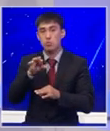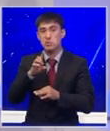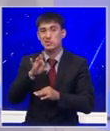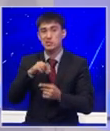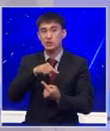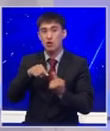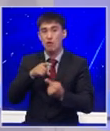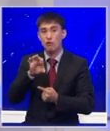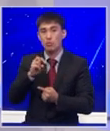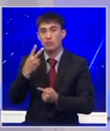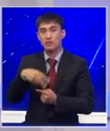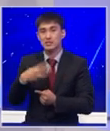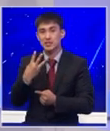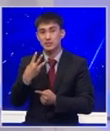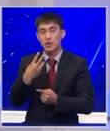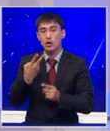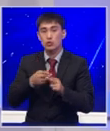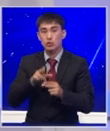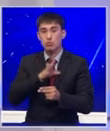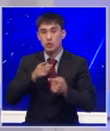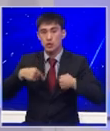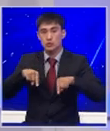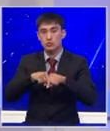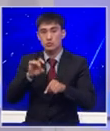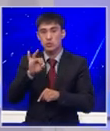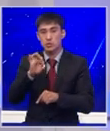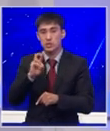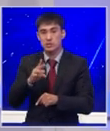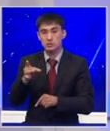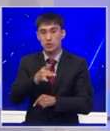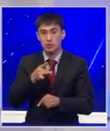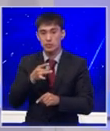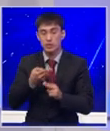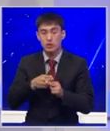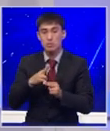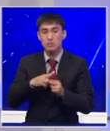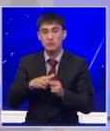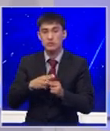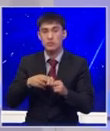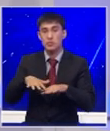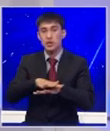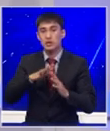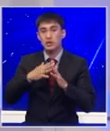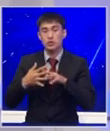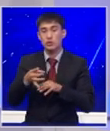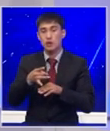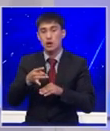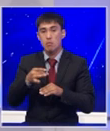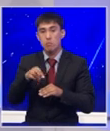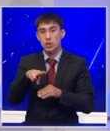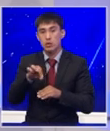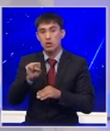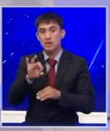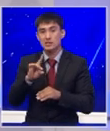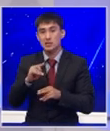агробизнес-форм асии 2023 который был организован в мешке казахском районе на одном из живописных мест региона плато